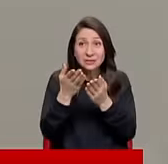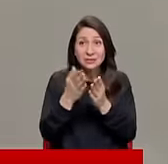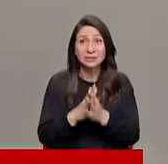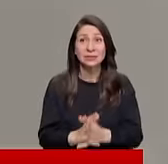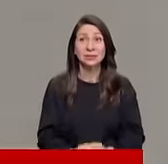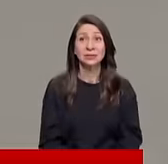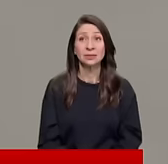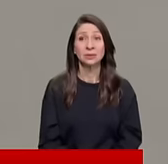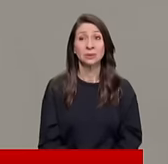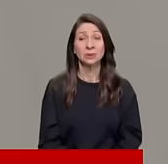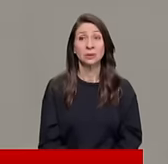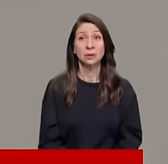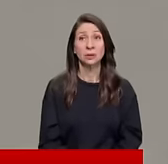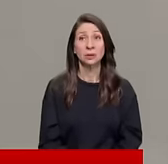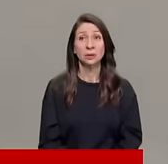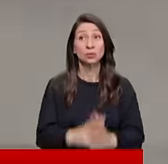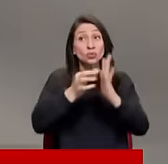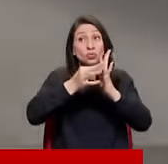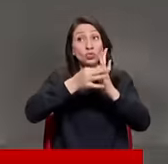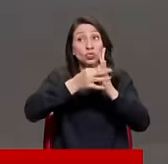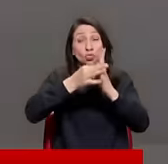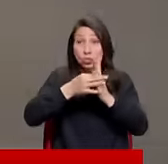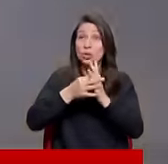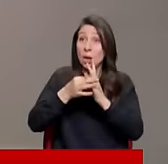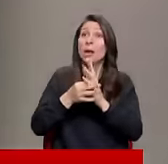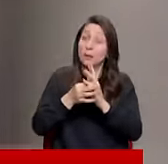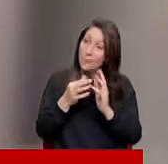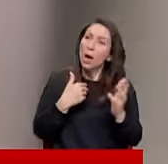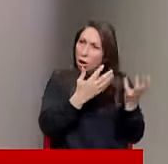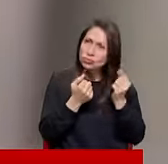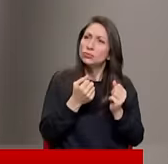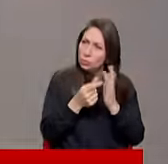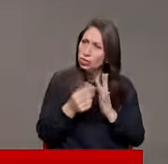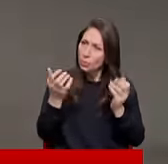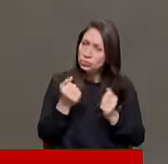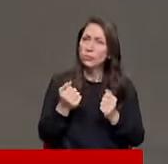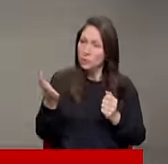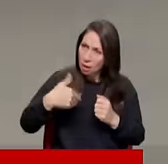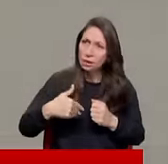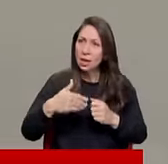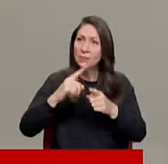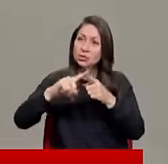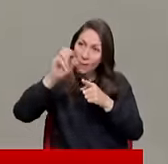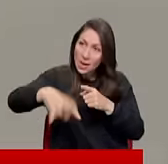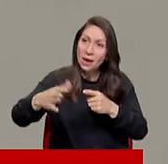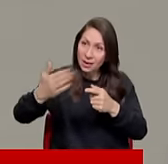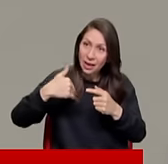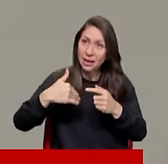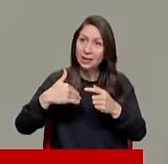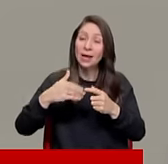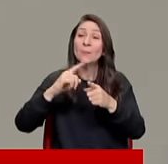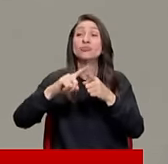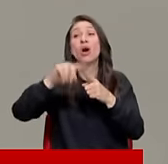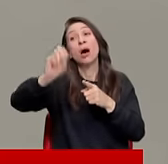Yok yok, takmayacağım. Yüzük öğretemiyorum, kumis yüzük. Yüzük. Tamam, alırız yüzük ya. İstediğin yüzük olsun. Hayır, at olsun.